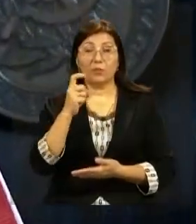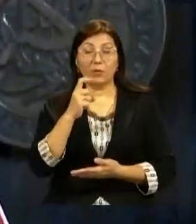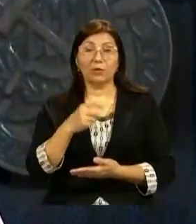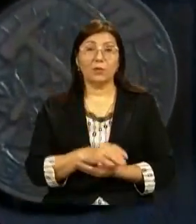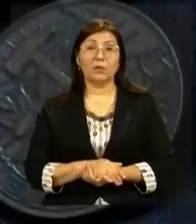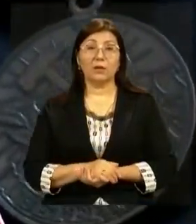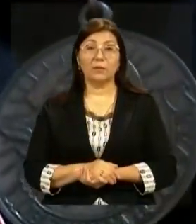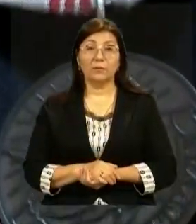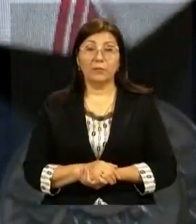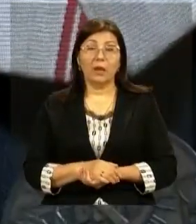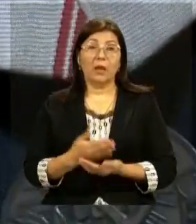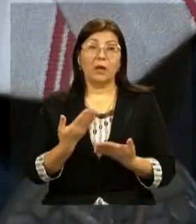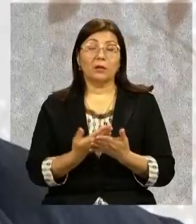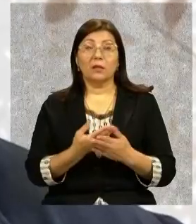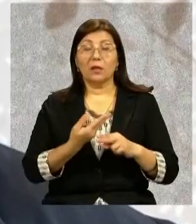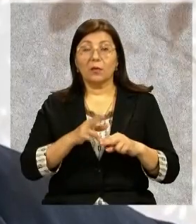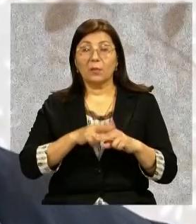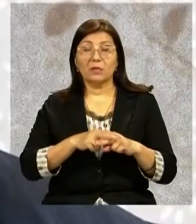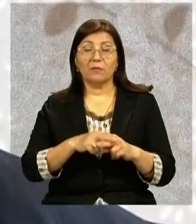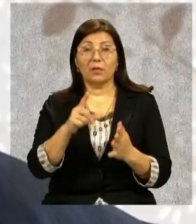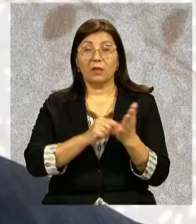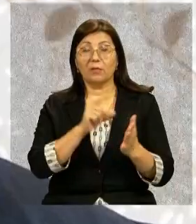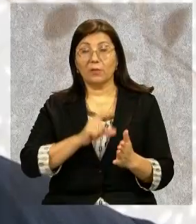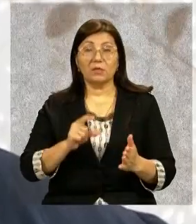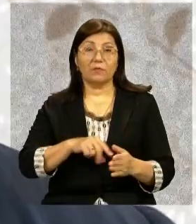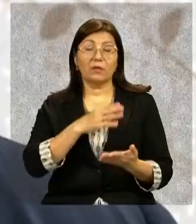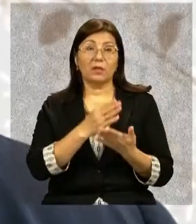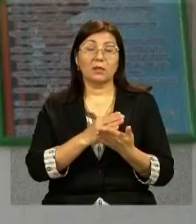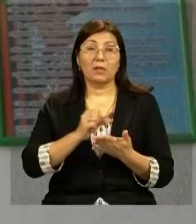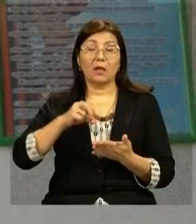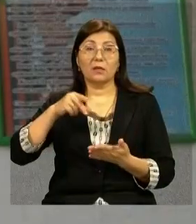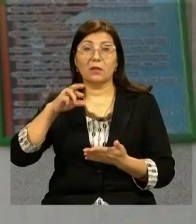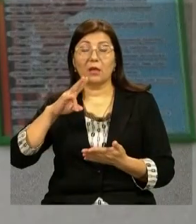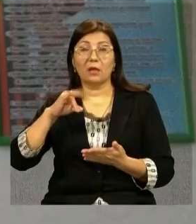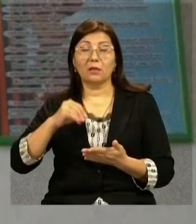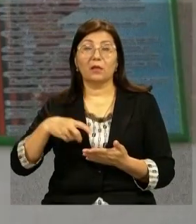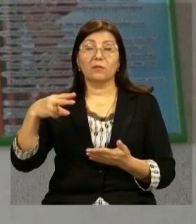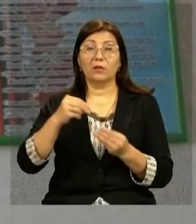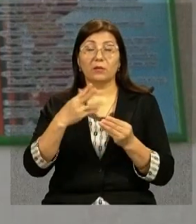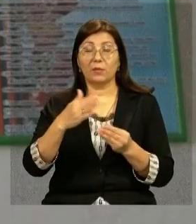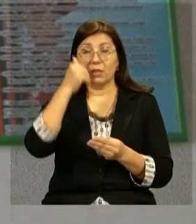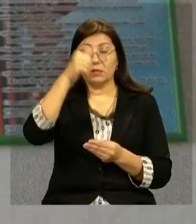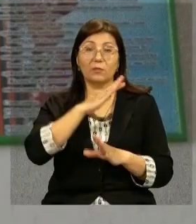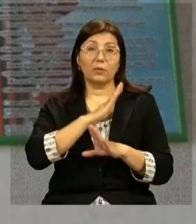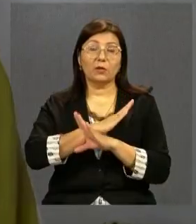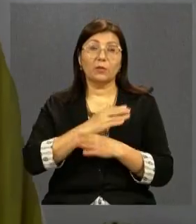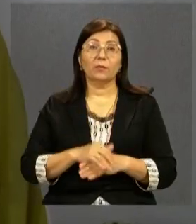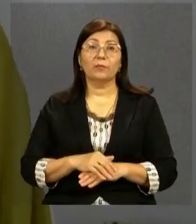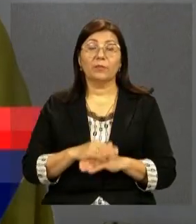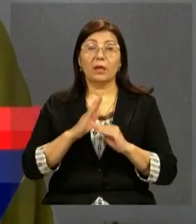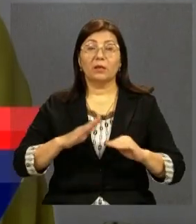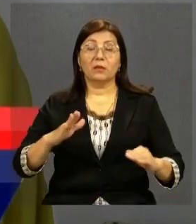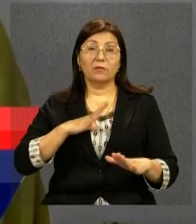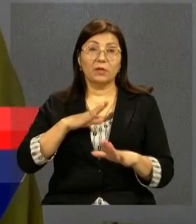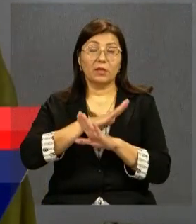столице Горнянского края, похоронив супругу ветерана Трудового фронта Татьяну Дмитриевну в 2015 году. Детства не было, голод